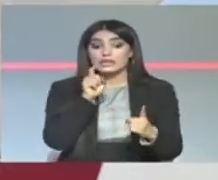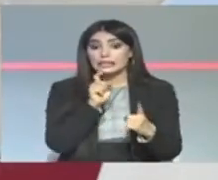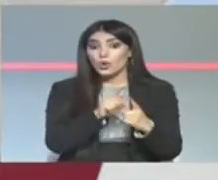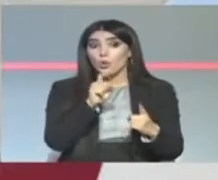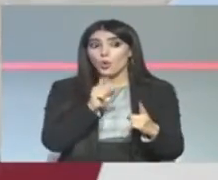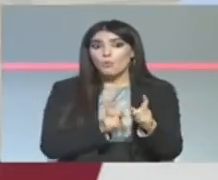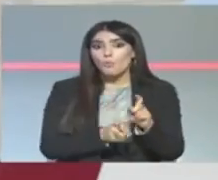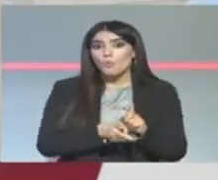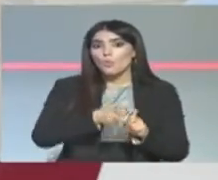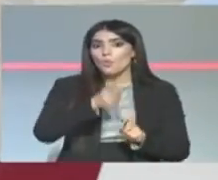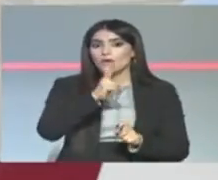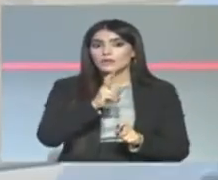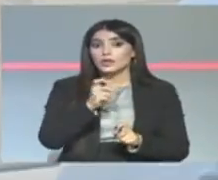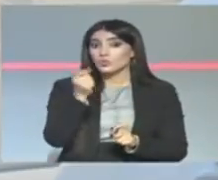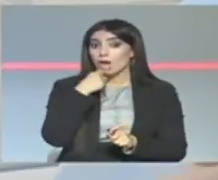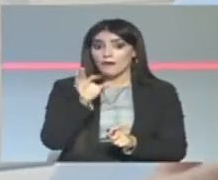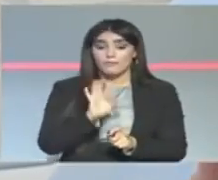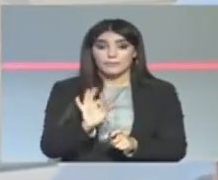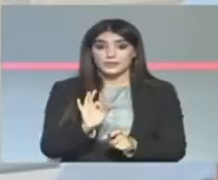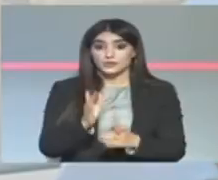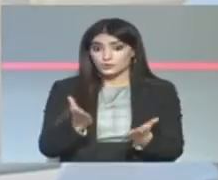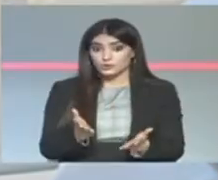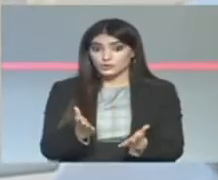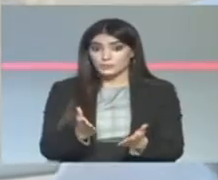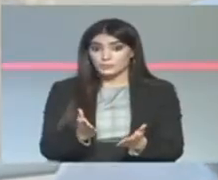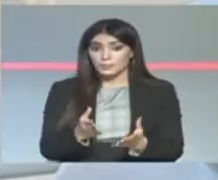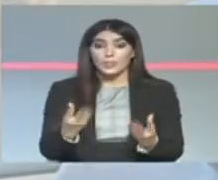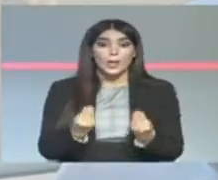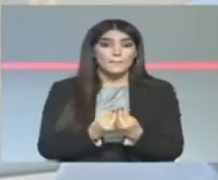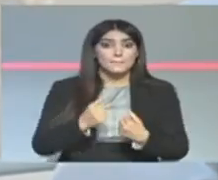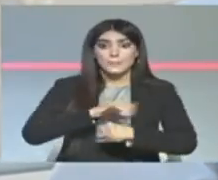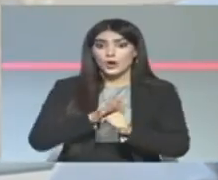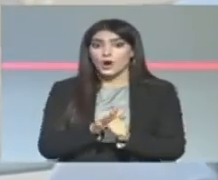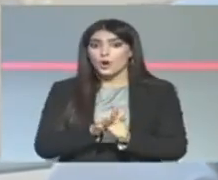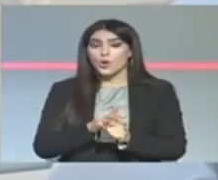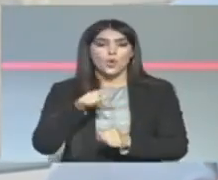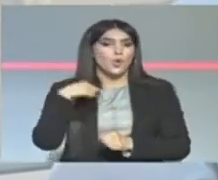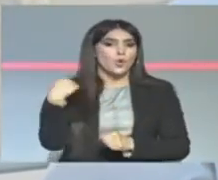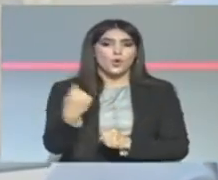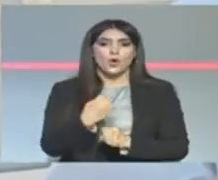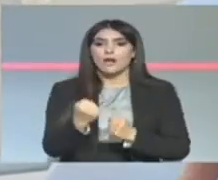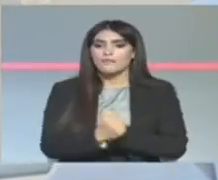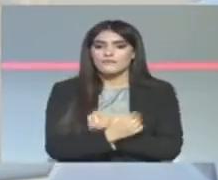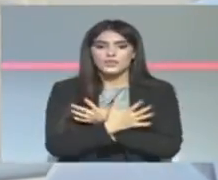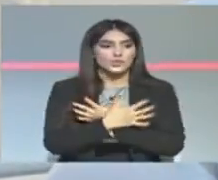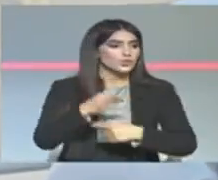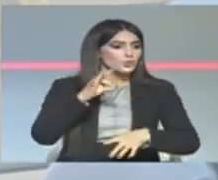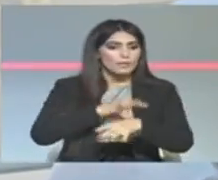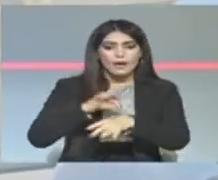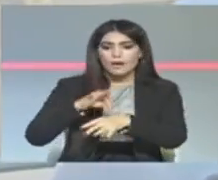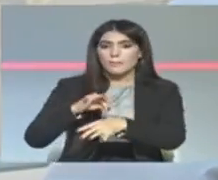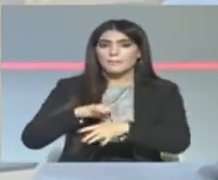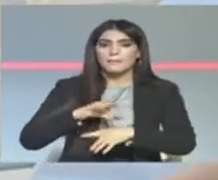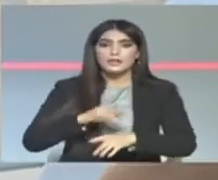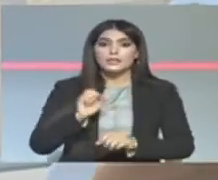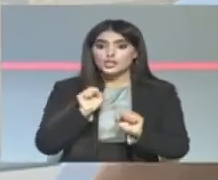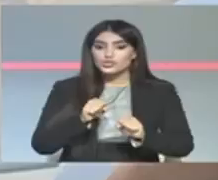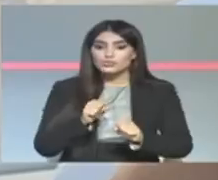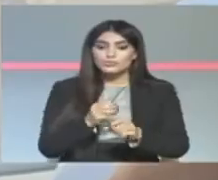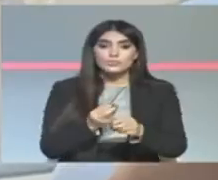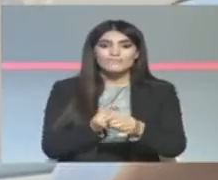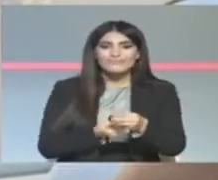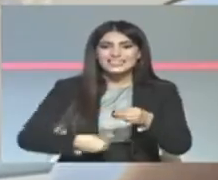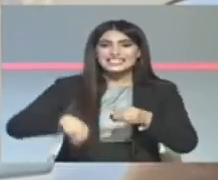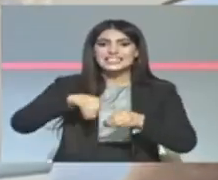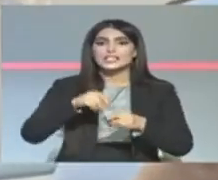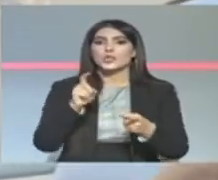على خطه ان تاخذ الدوليه والكوفيين وكيف عامل بيروت الكوبيه وان يكون هما يطلعوا